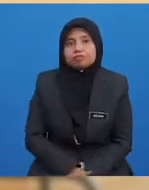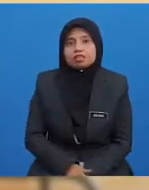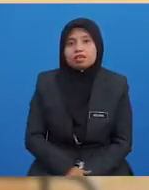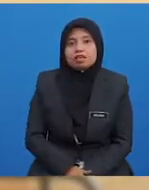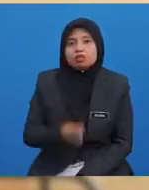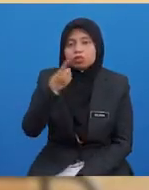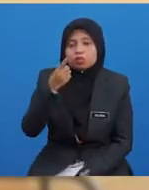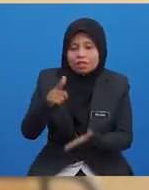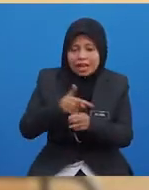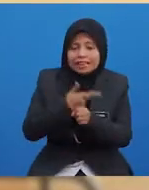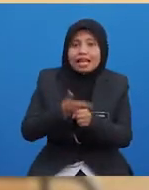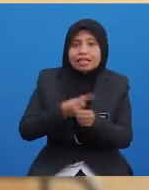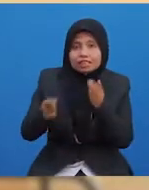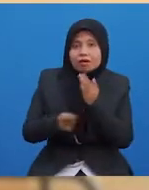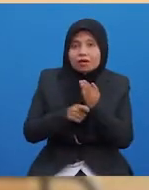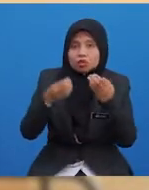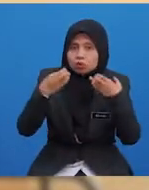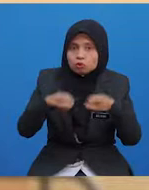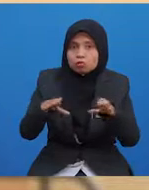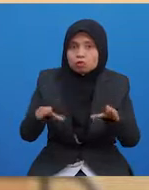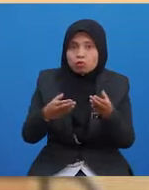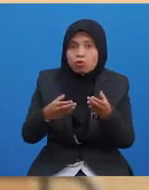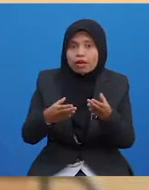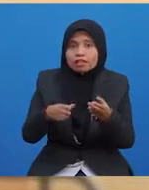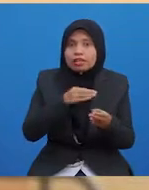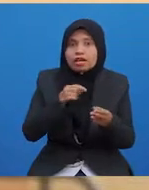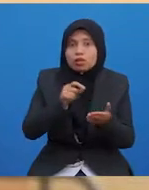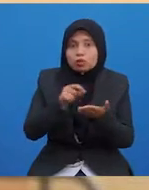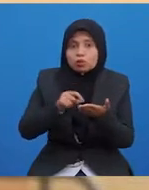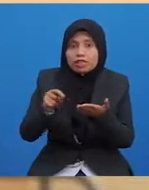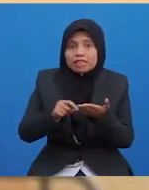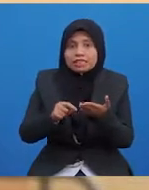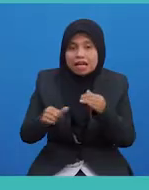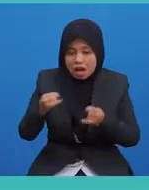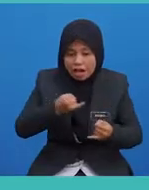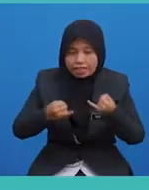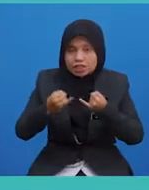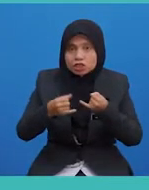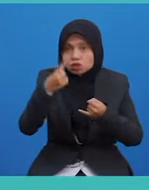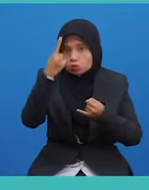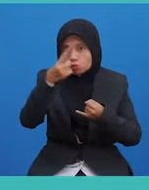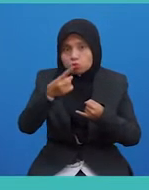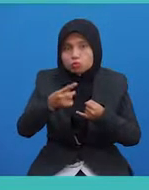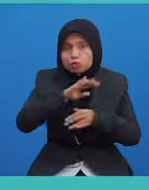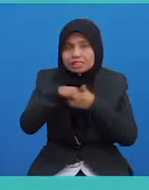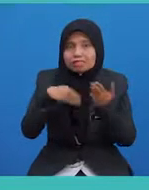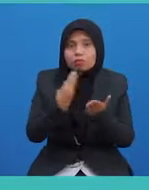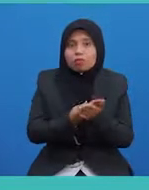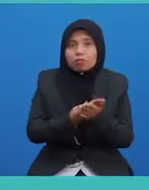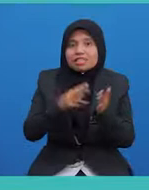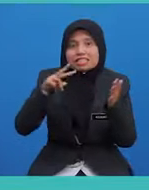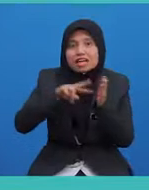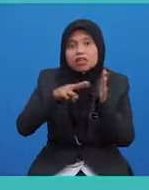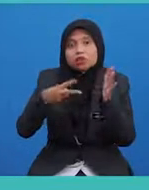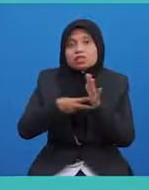Sebagai latihan tambahan, cuba buat dan tulis analisis perubahan bagi purata harga runcit